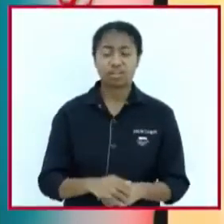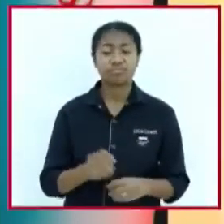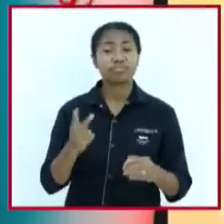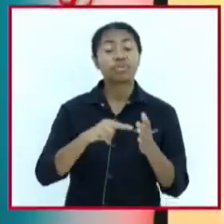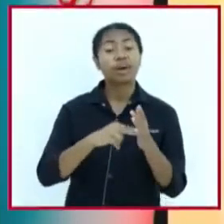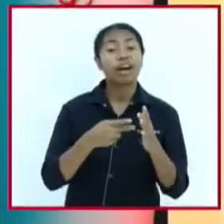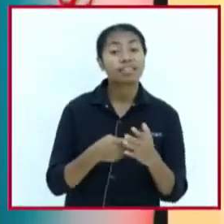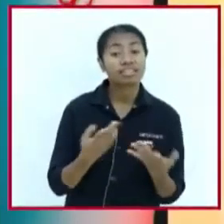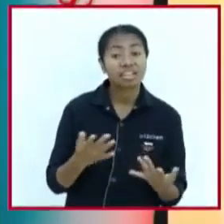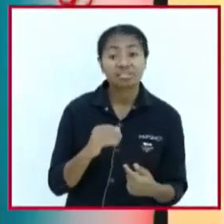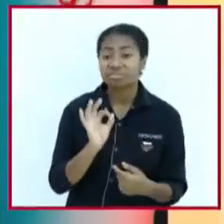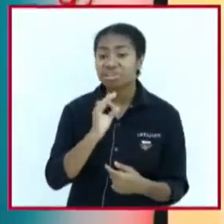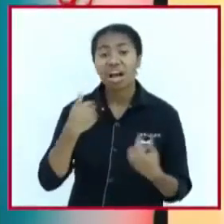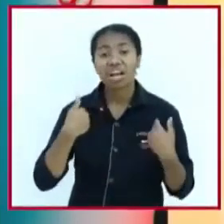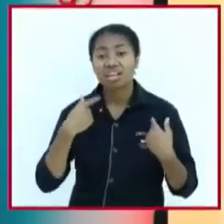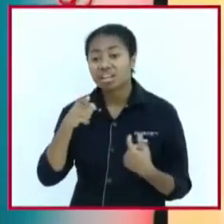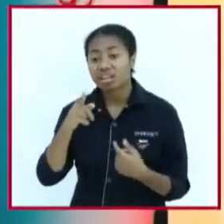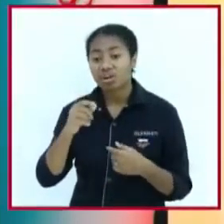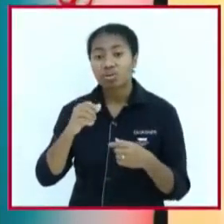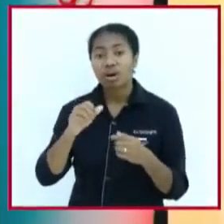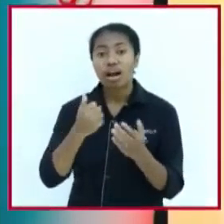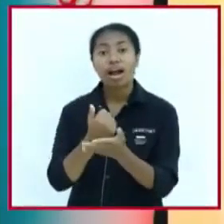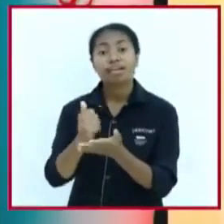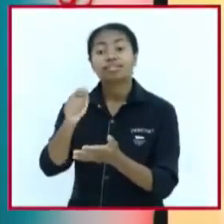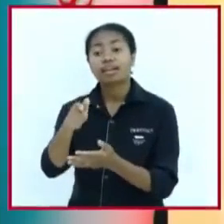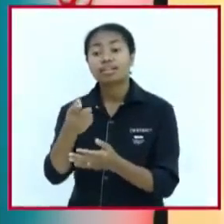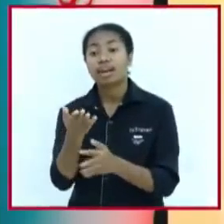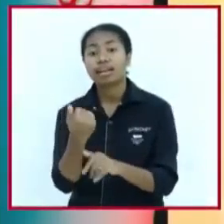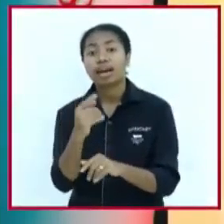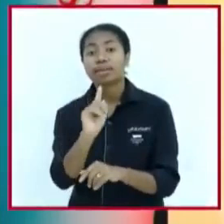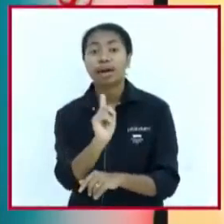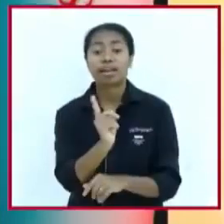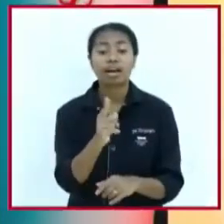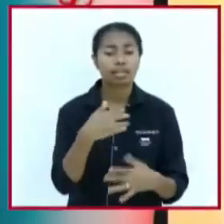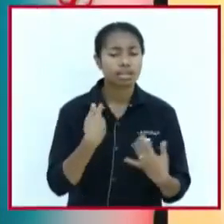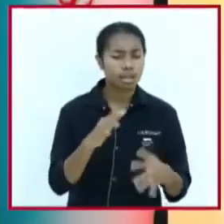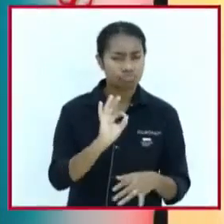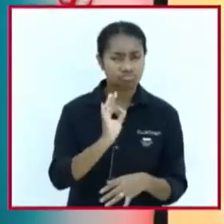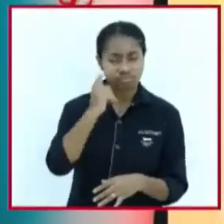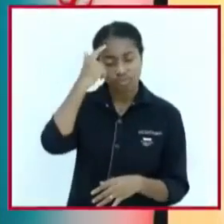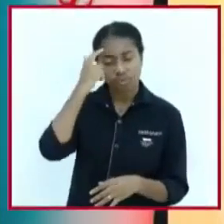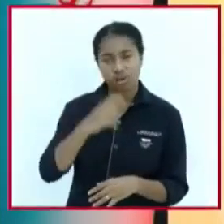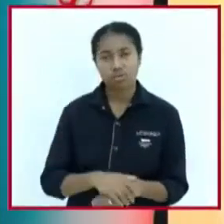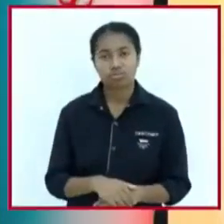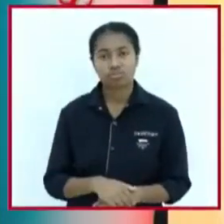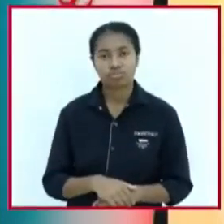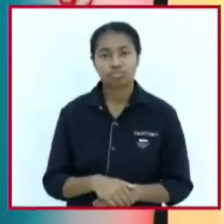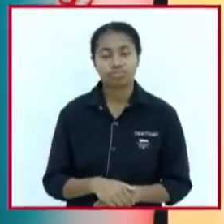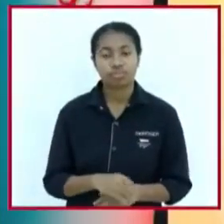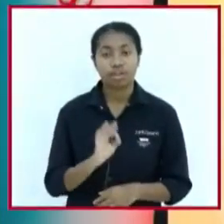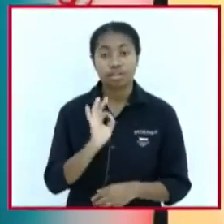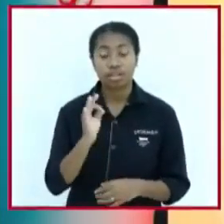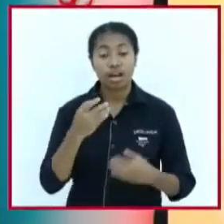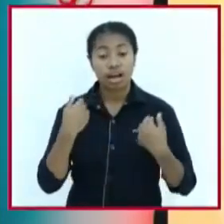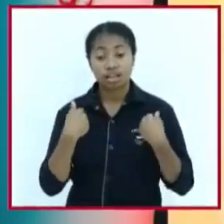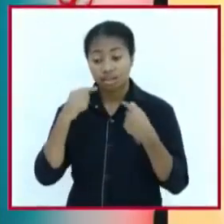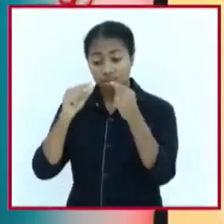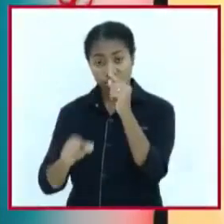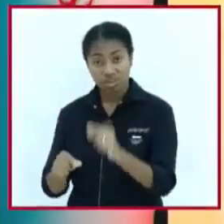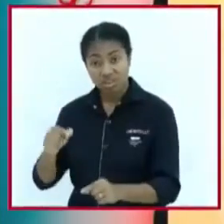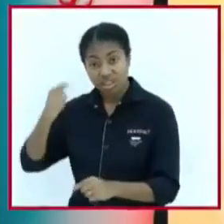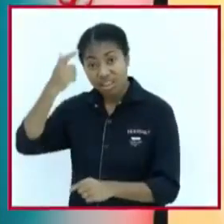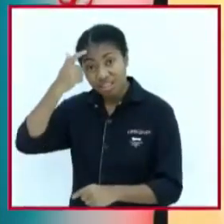asal-usul dia makanya double you BTC dibilang begini tidak ada orang yang tahu tentang